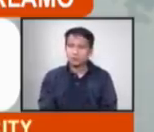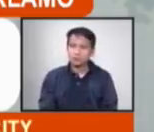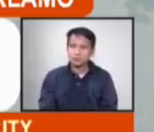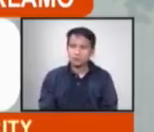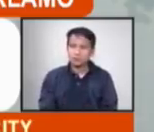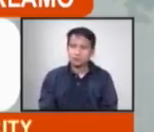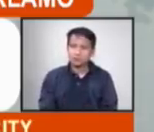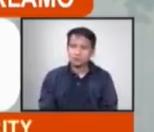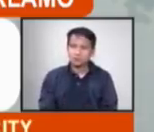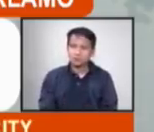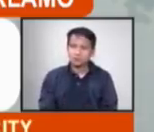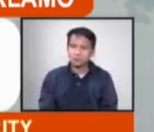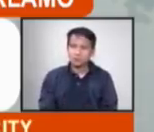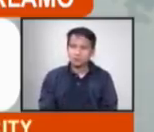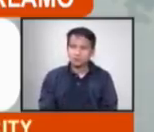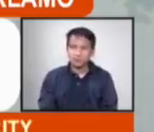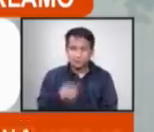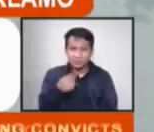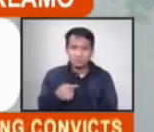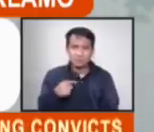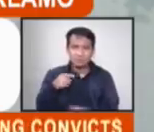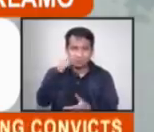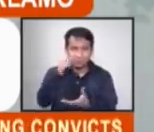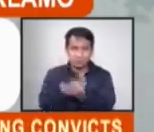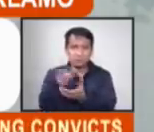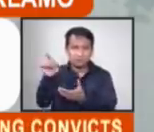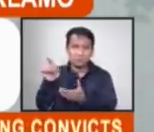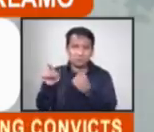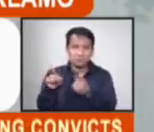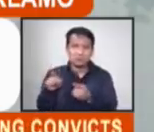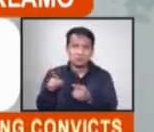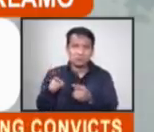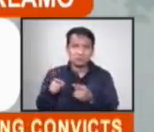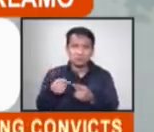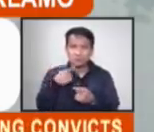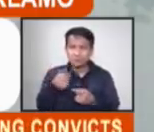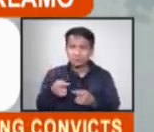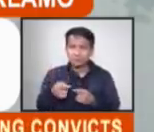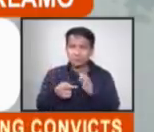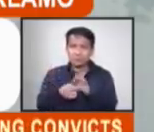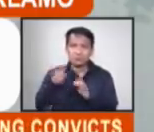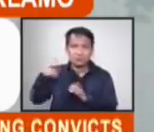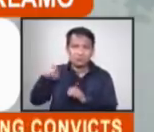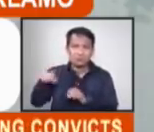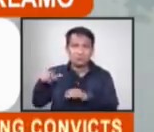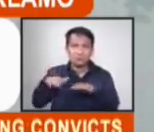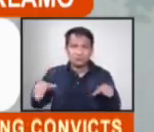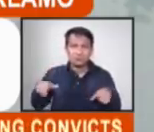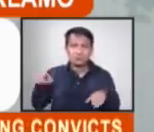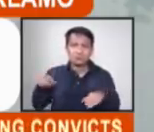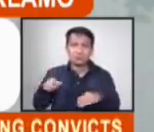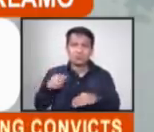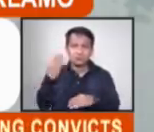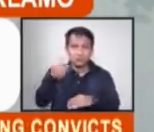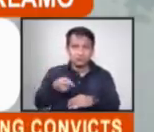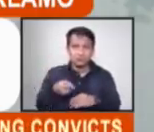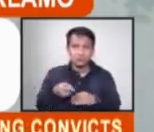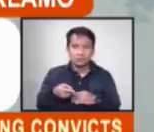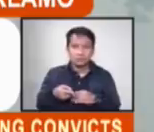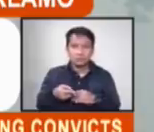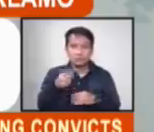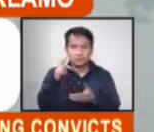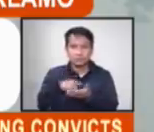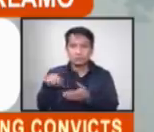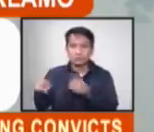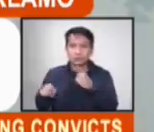mo. Ayos. Yung asawa mo ngayon, pagsabihan mo, ang kailangan ng bata, sa bata. Hindi ako